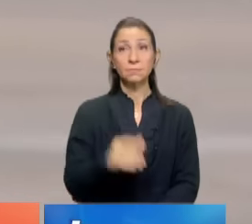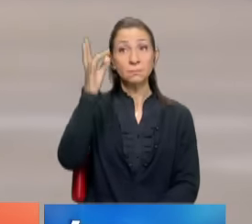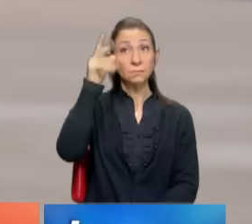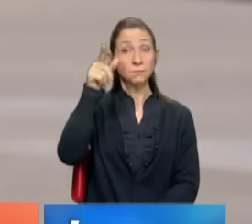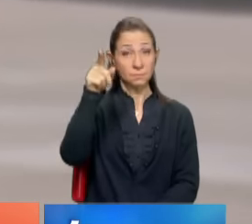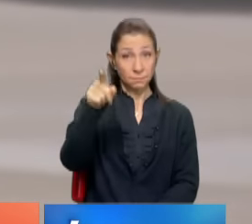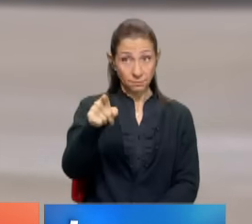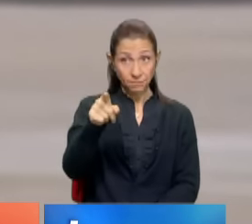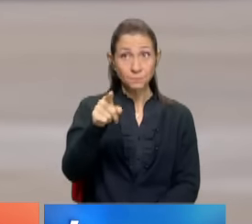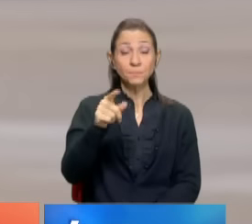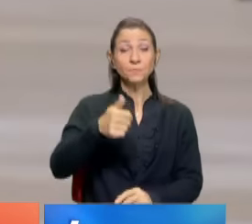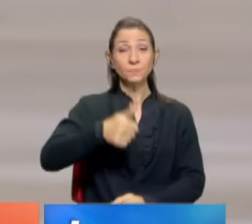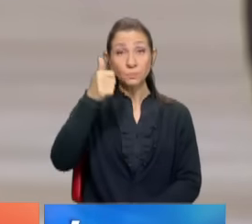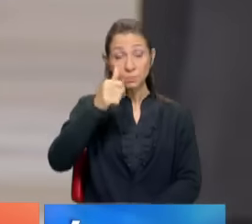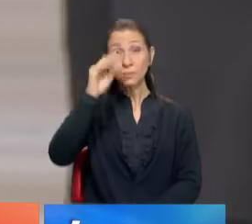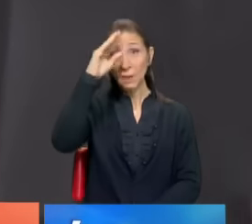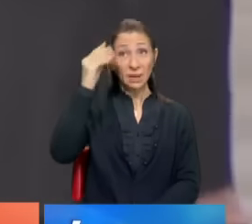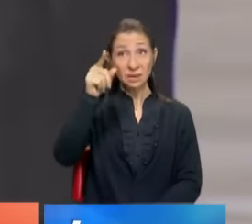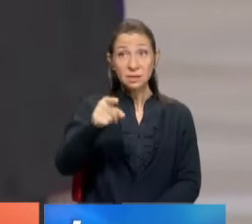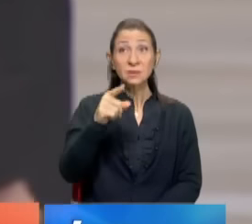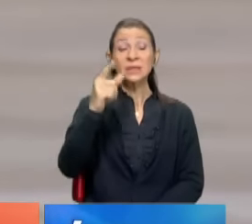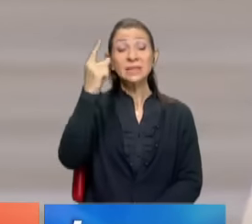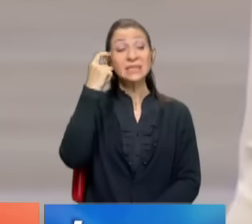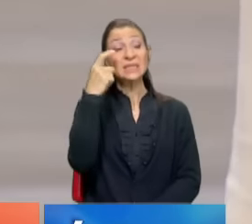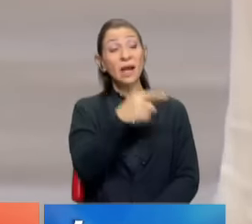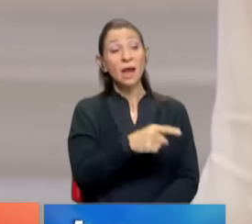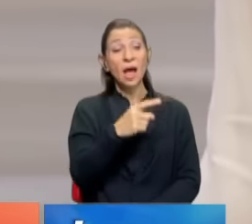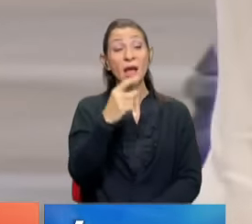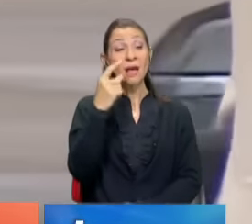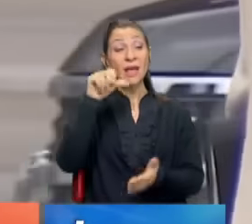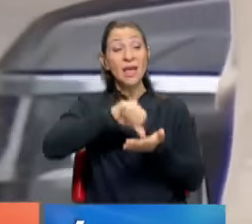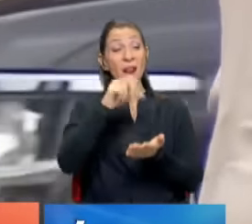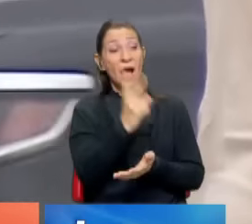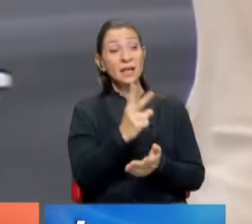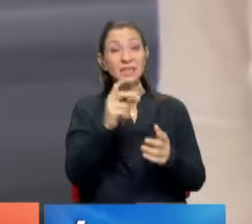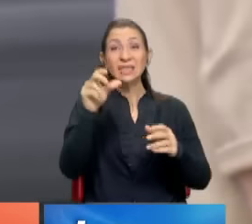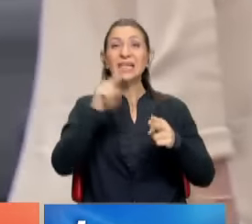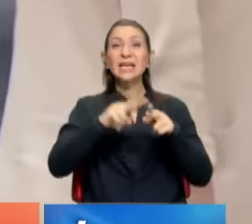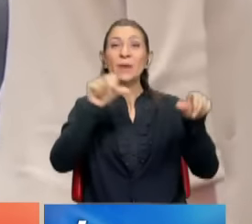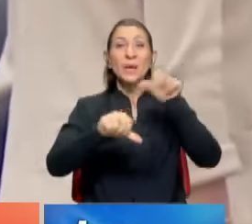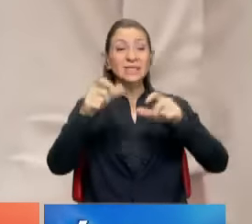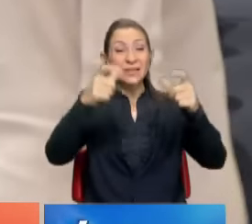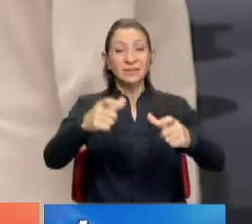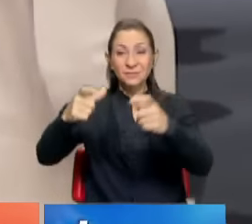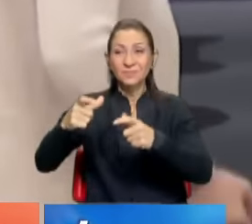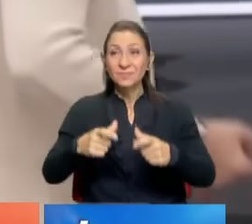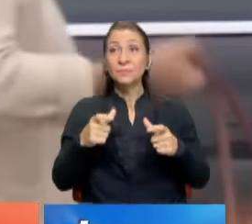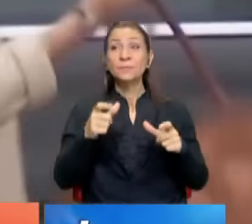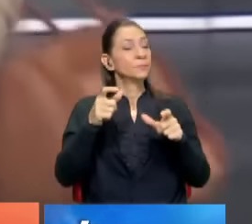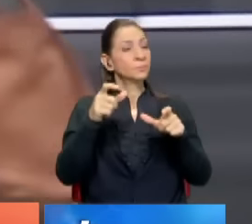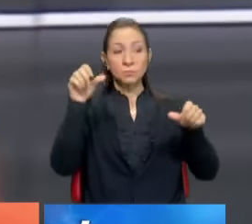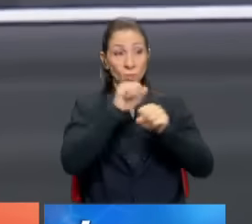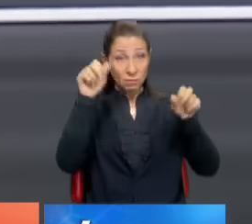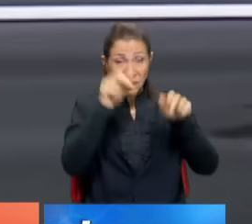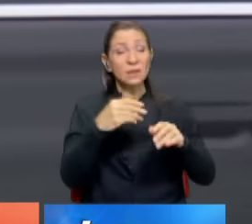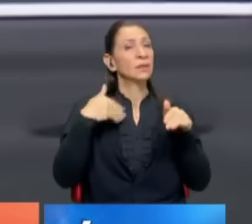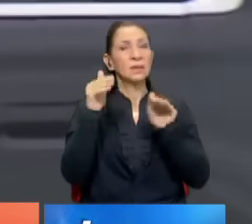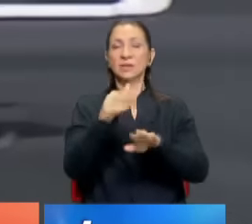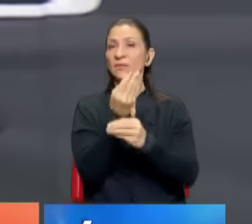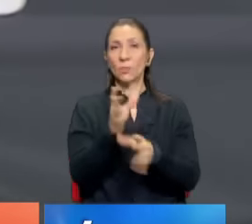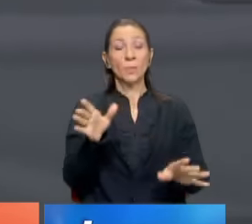Amerika Birleşik Devletleri Başkanı Joe Biden ise İsrail'in İran'a ait nükleer tesislere olası saldırısını desteklemediğini söyledi.